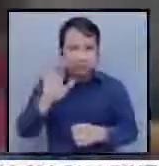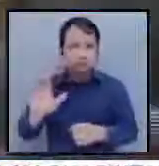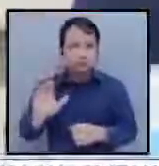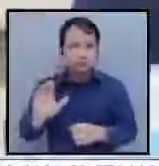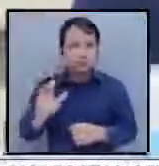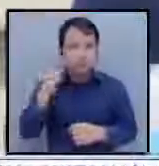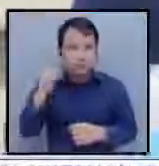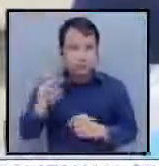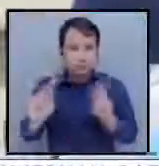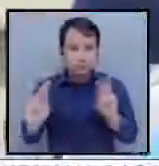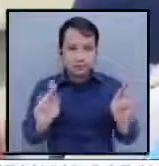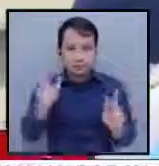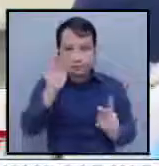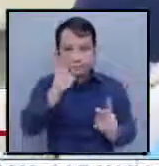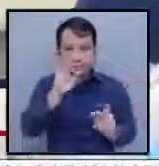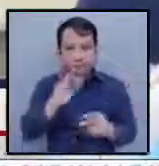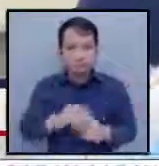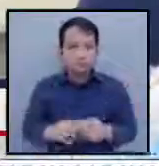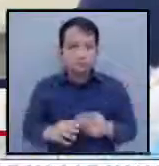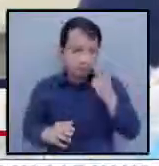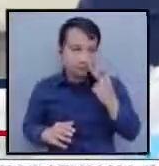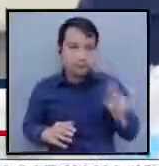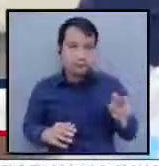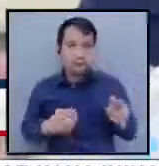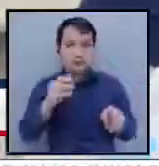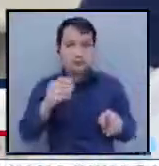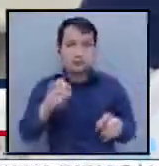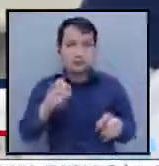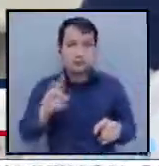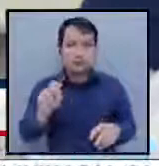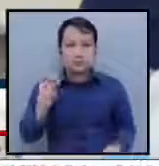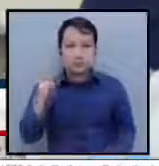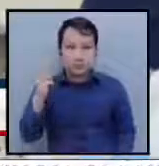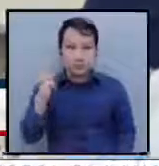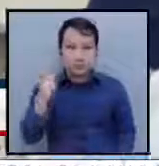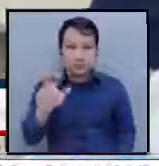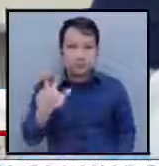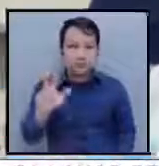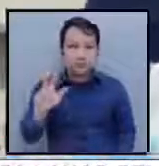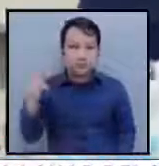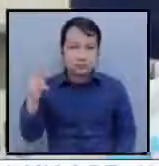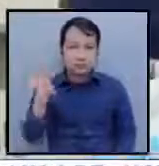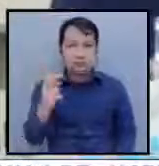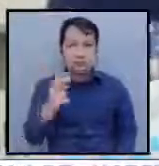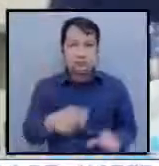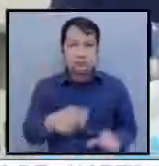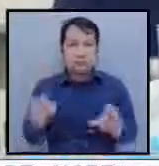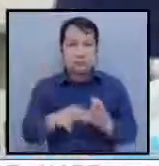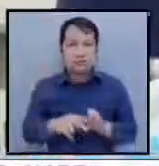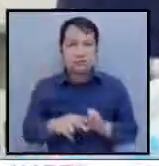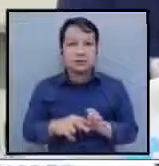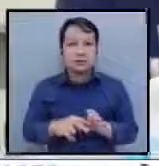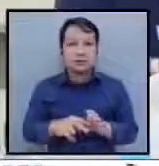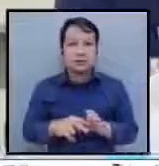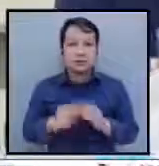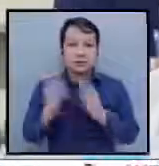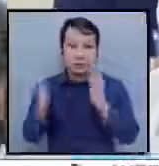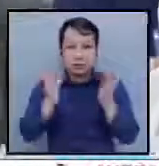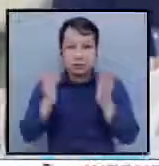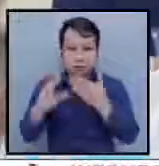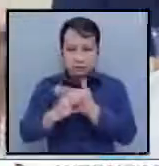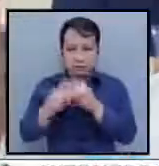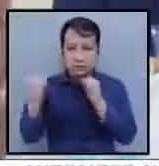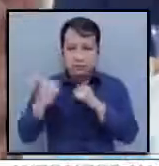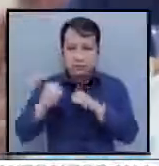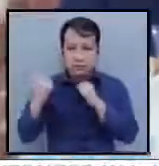Pilipino. Makikita nyo ngayon yung MRT3. Ikabit nyo dyan yung service contracting na kung